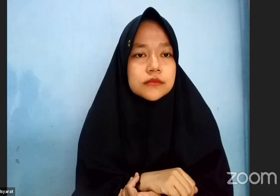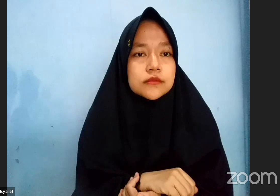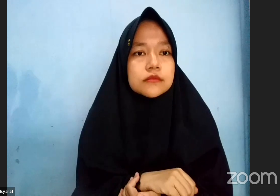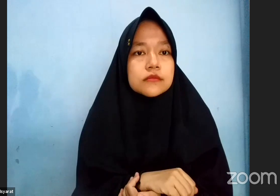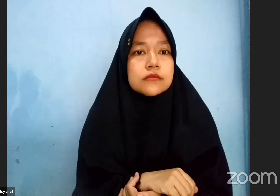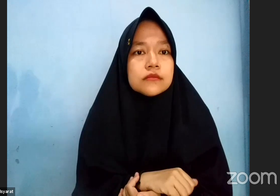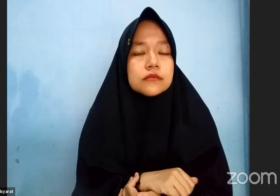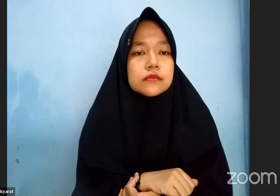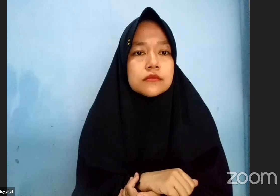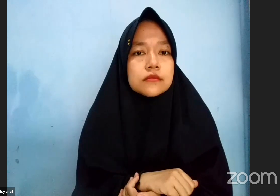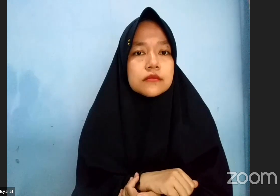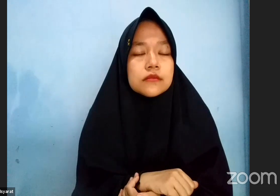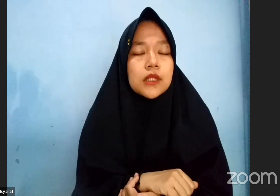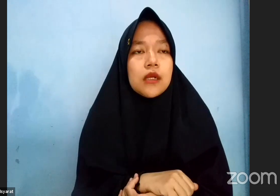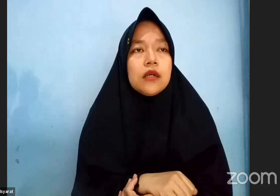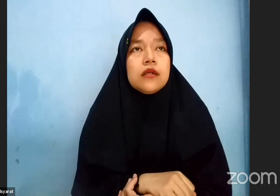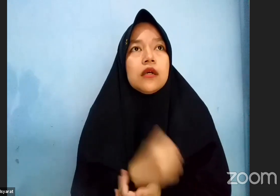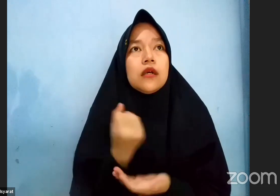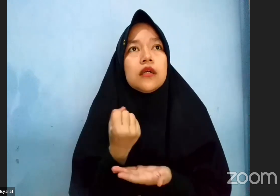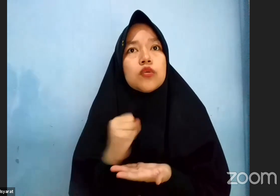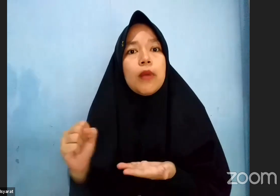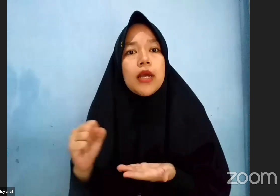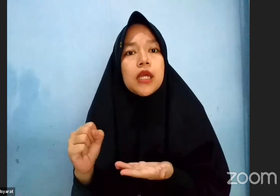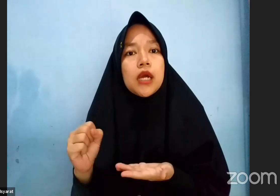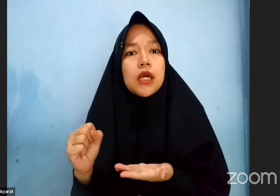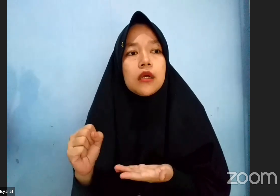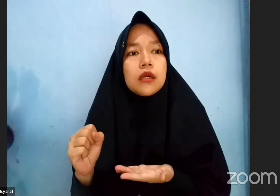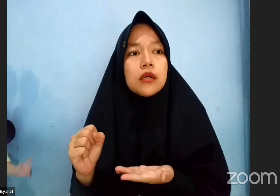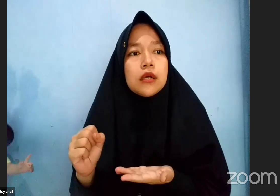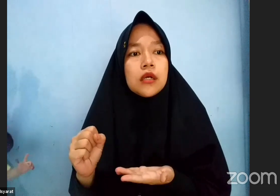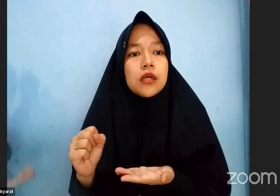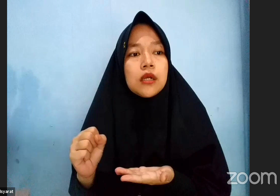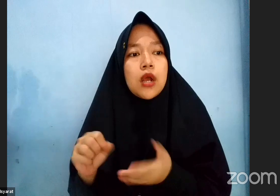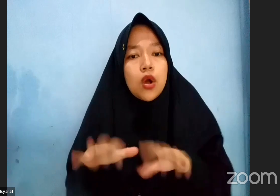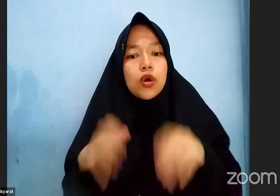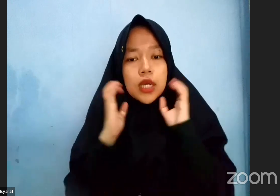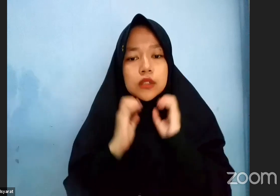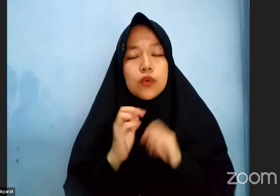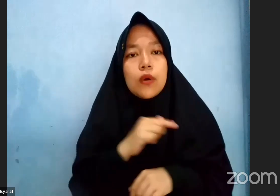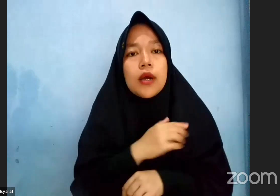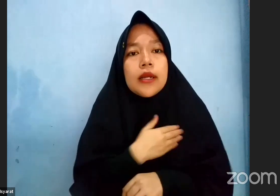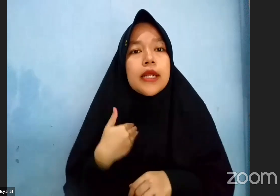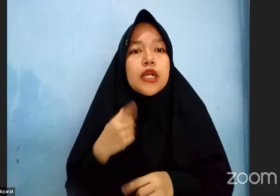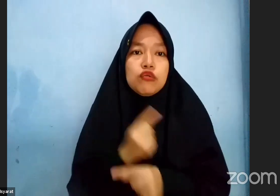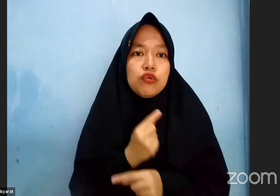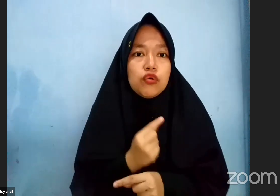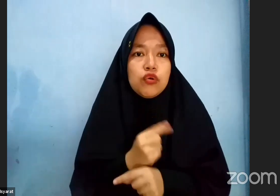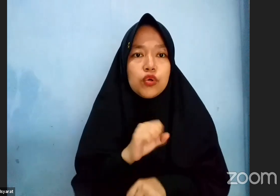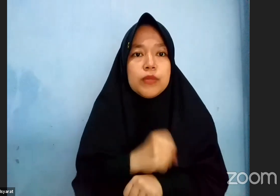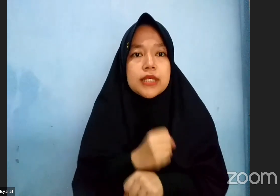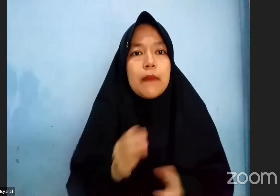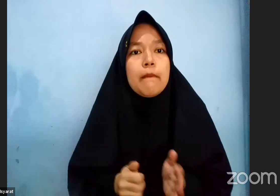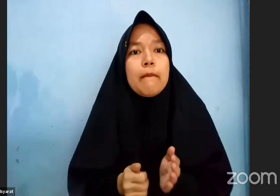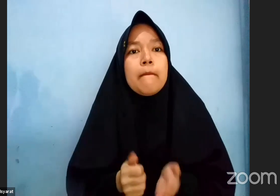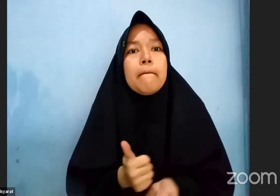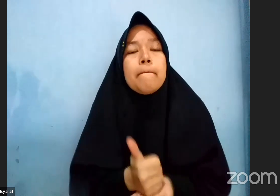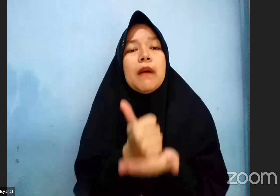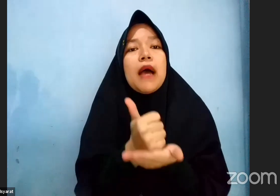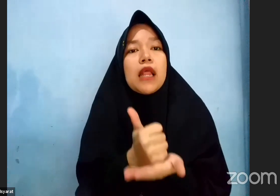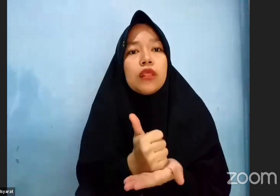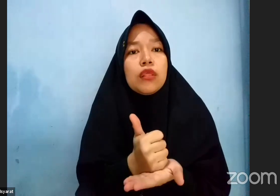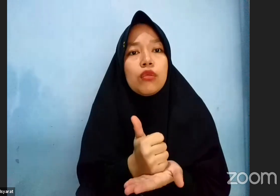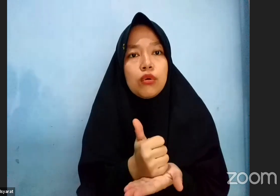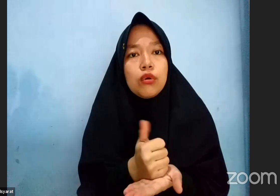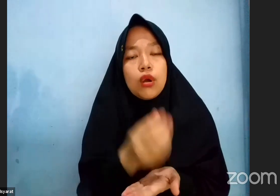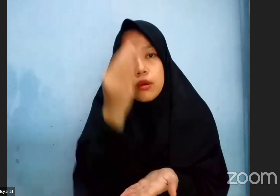anak-anaknya dalam mengikuti proses pembelajaran yang tentunya ini sangat mempermudah ya